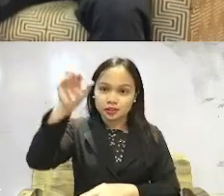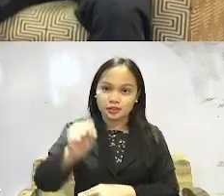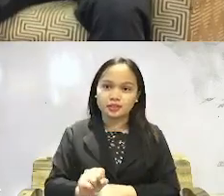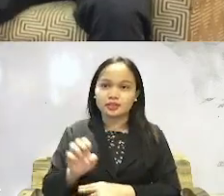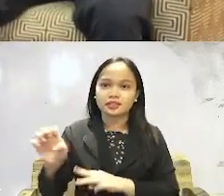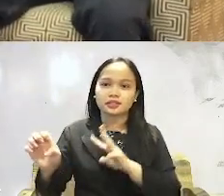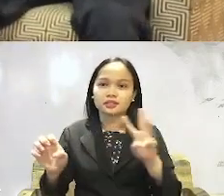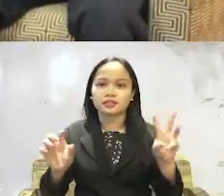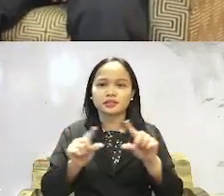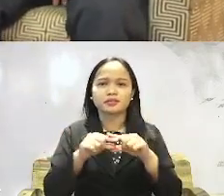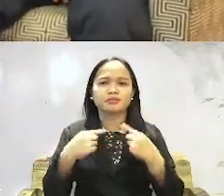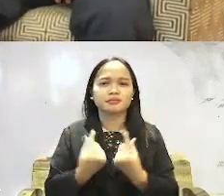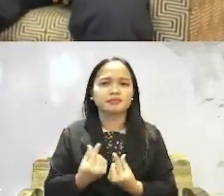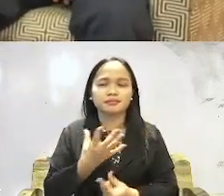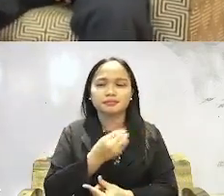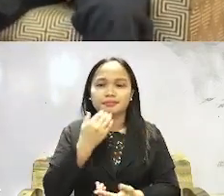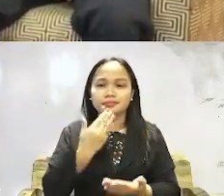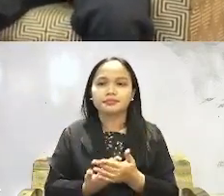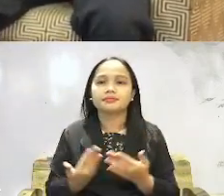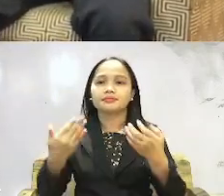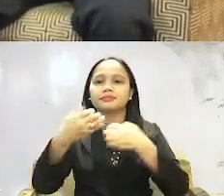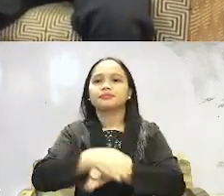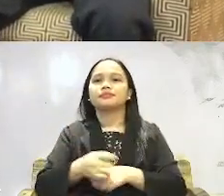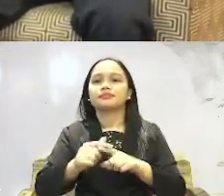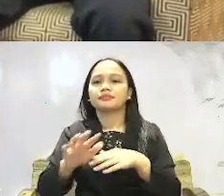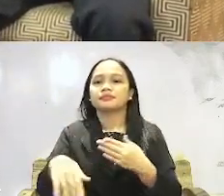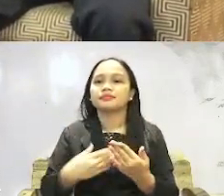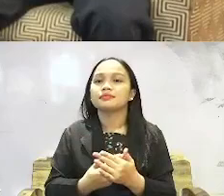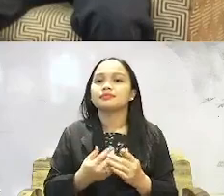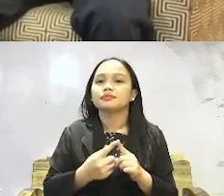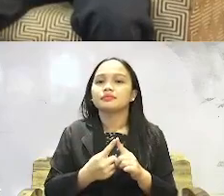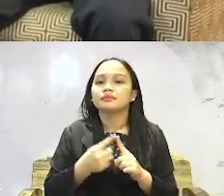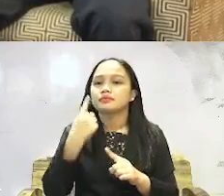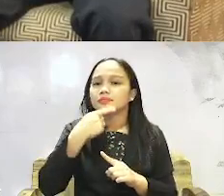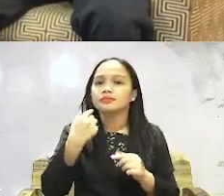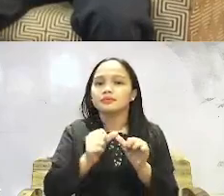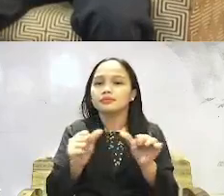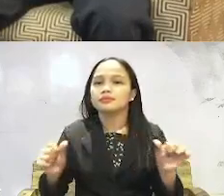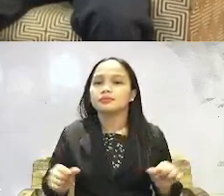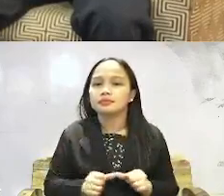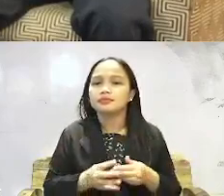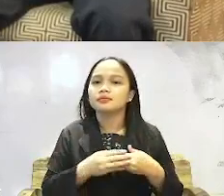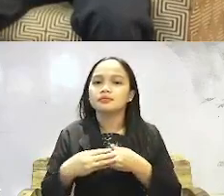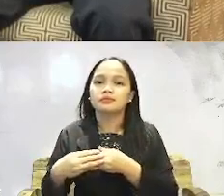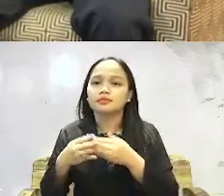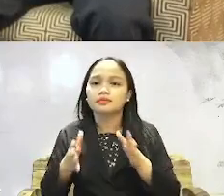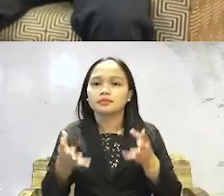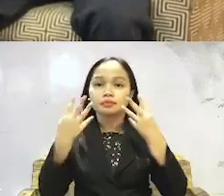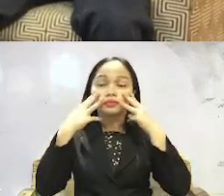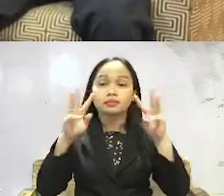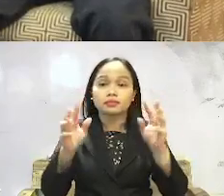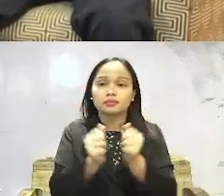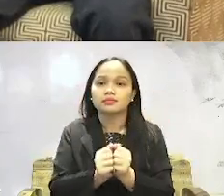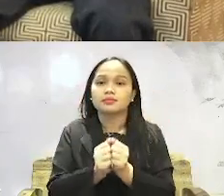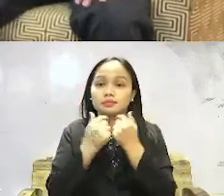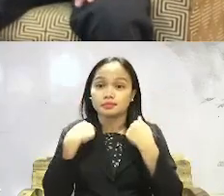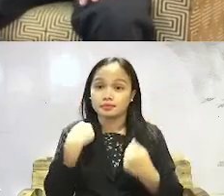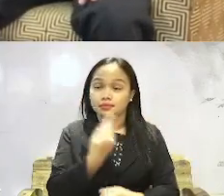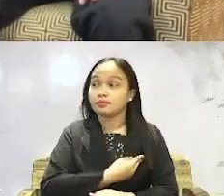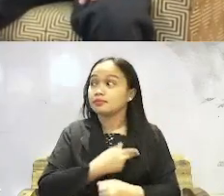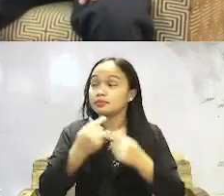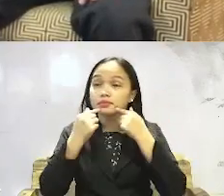West Corner. Magandang gabi po sa inyong lahat. And of course, to all the area leaders that are watching with us, shoutout sa inyong